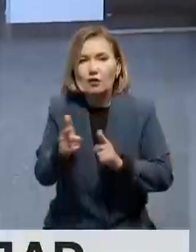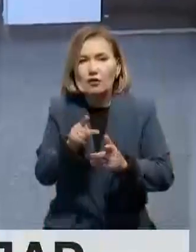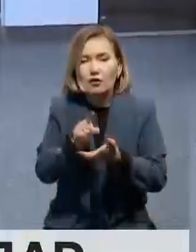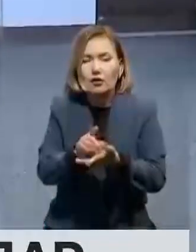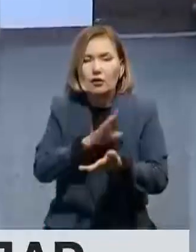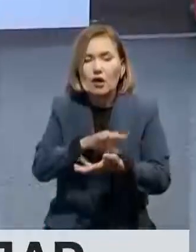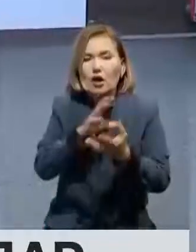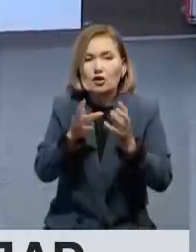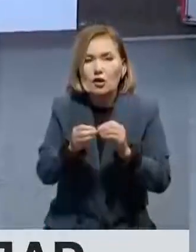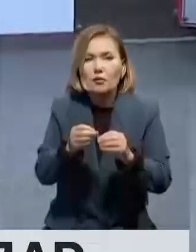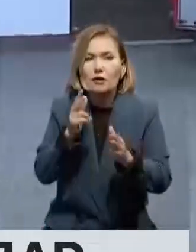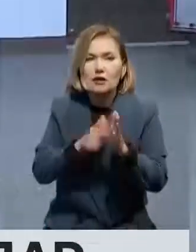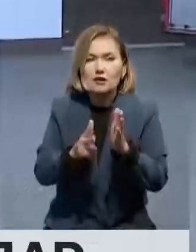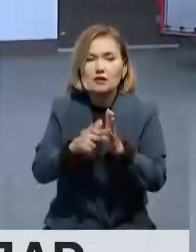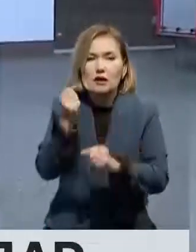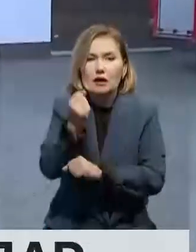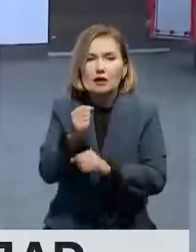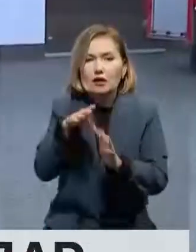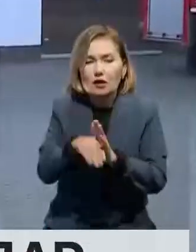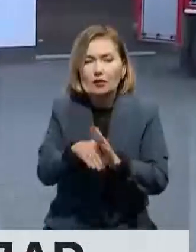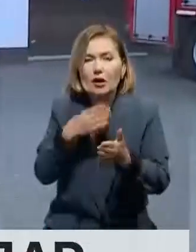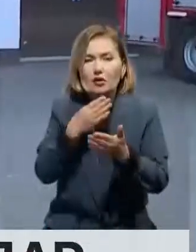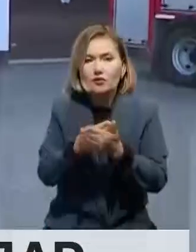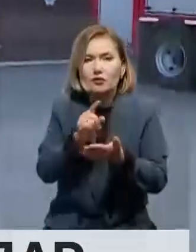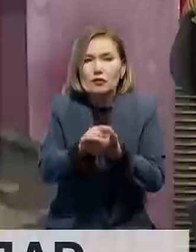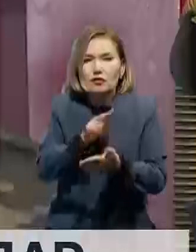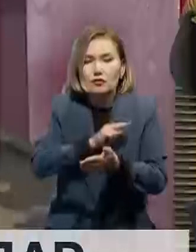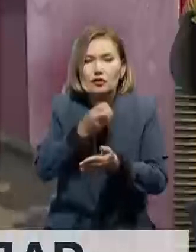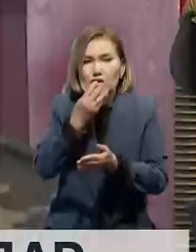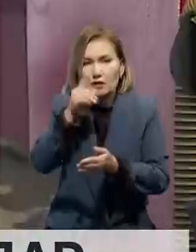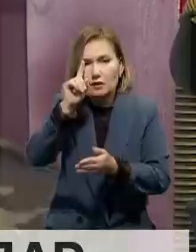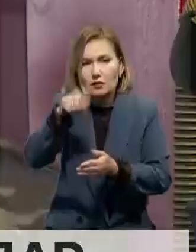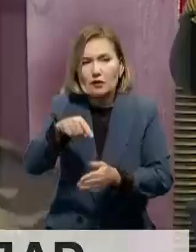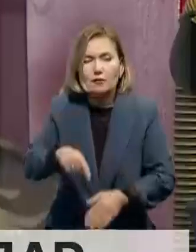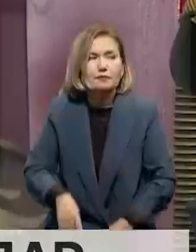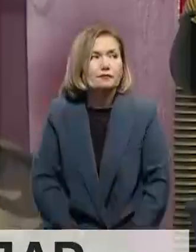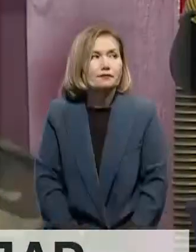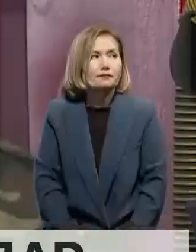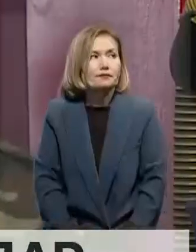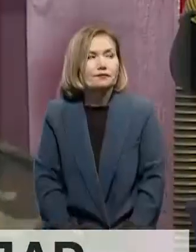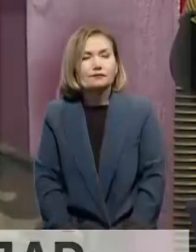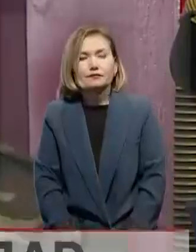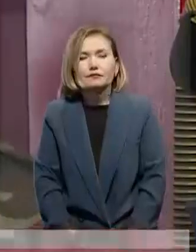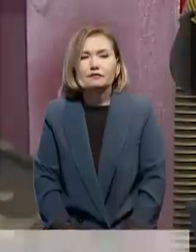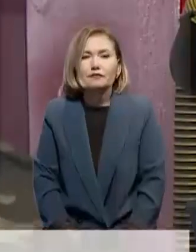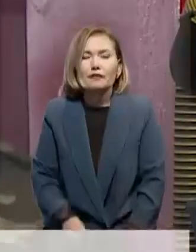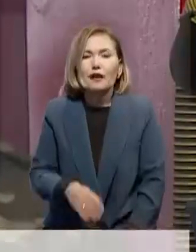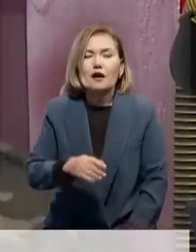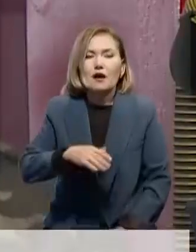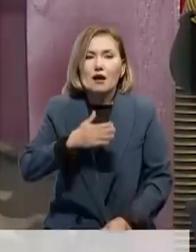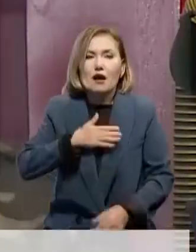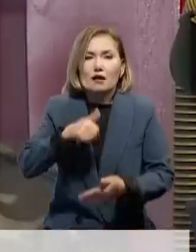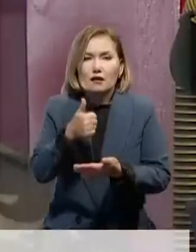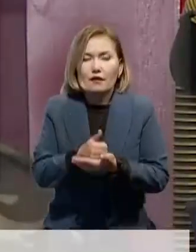отырады. Жалпы ұжымда 80-ге жуық адам бар. Олар өз міндетін жақсы біледі. Артықшылығы десем екен, енді ол адамдарды құтқару,